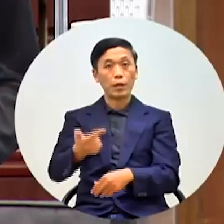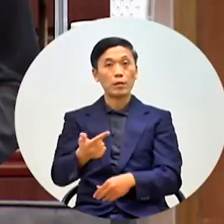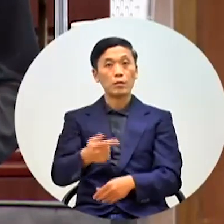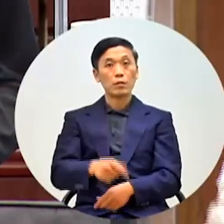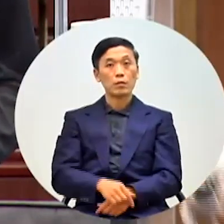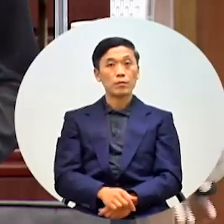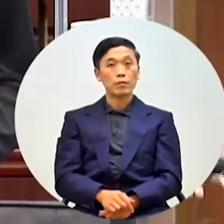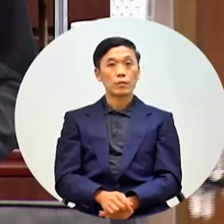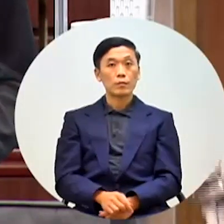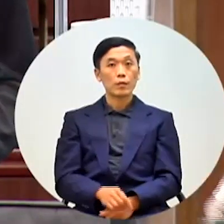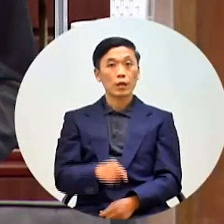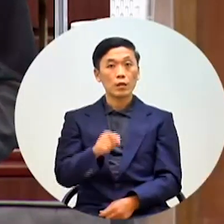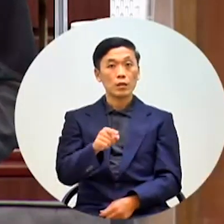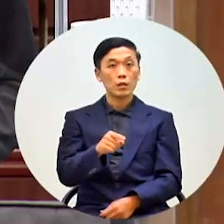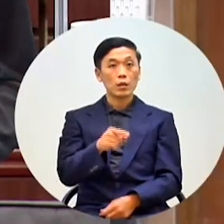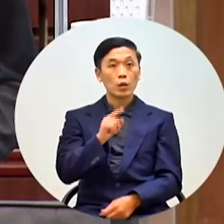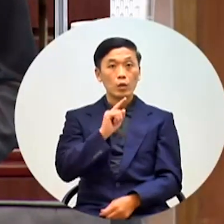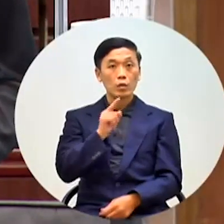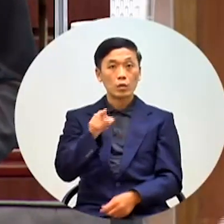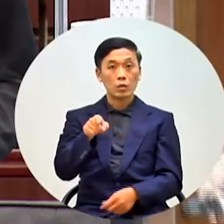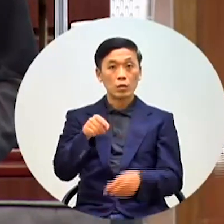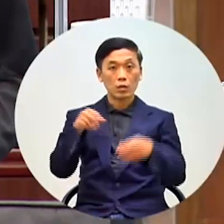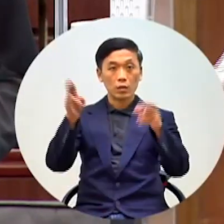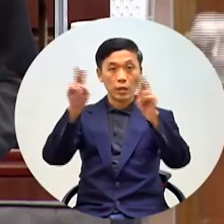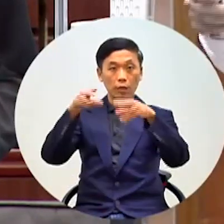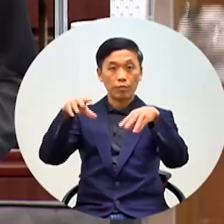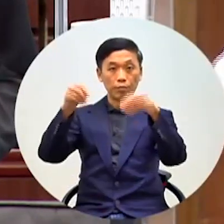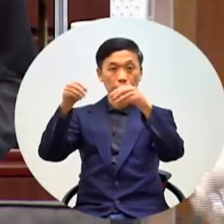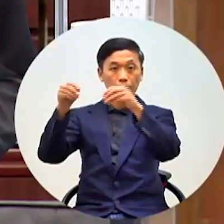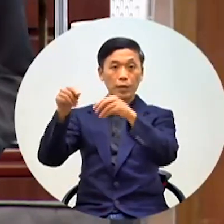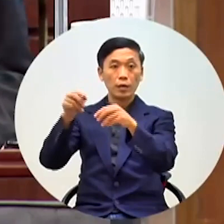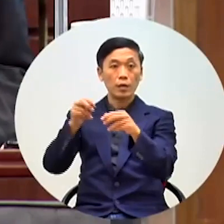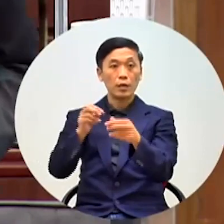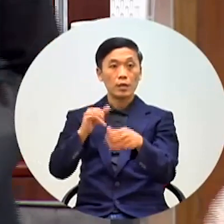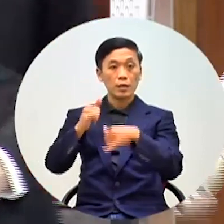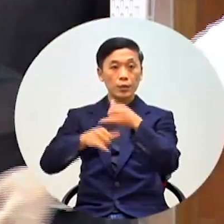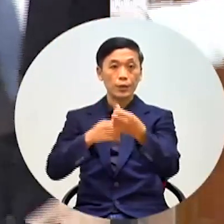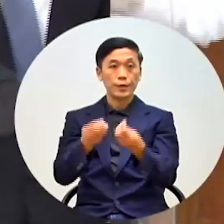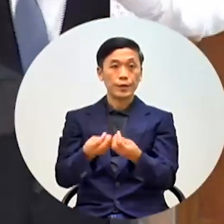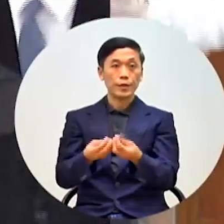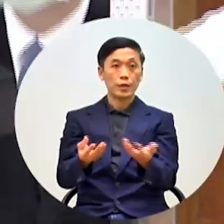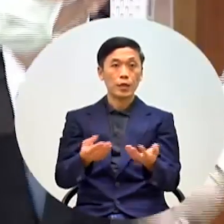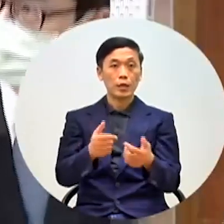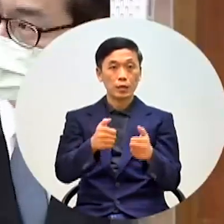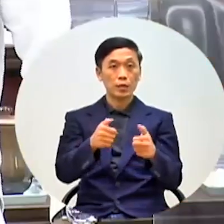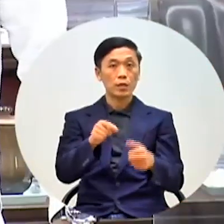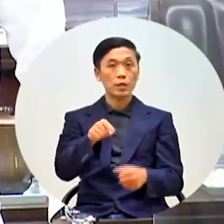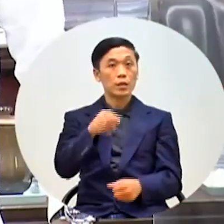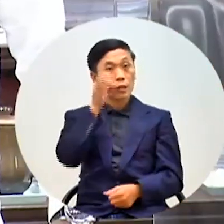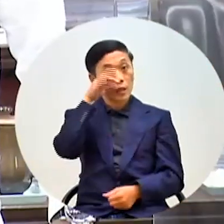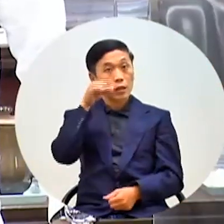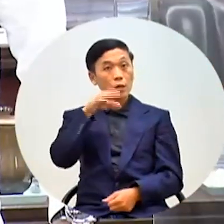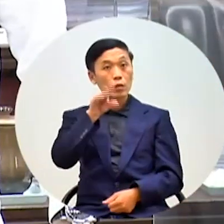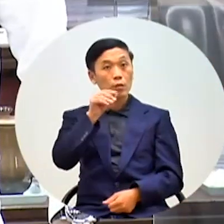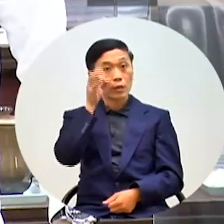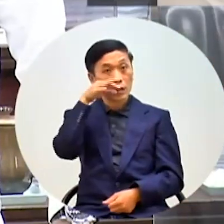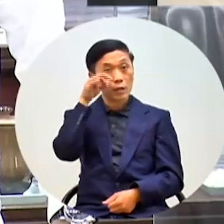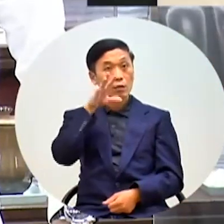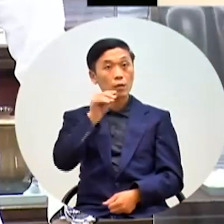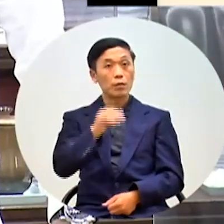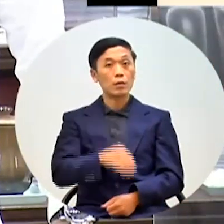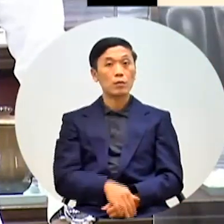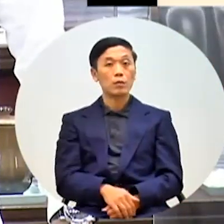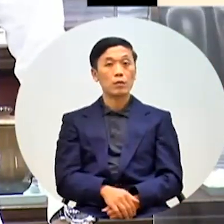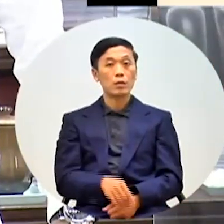惨啊！佮你佮既然我无电上晚来，市长你请坐啦。 好，谢谢。 这有看见无啦？